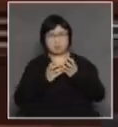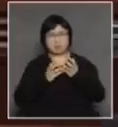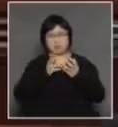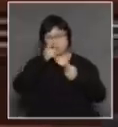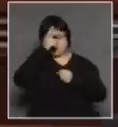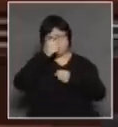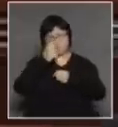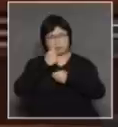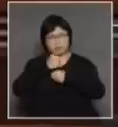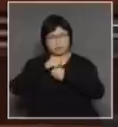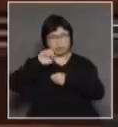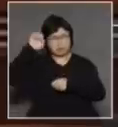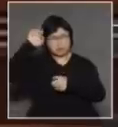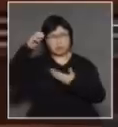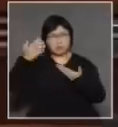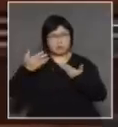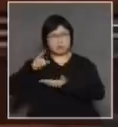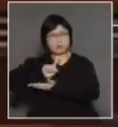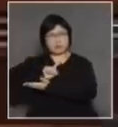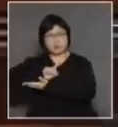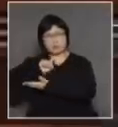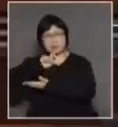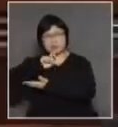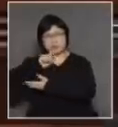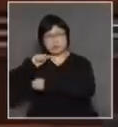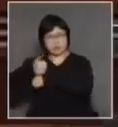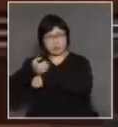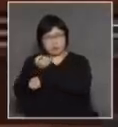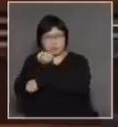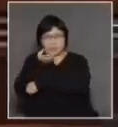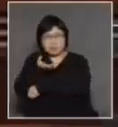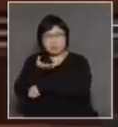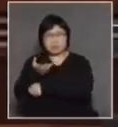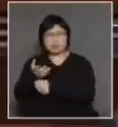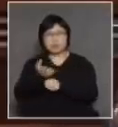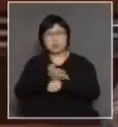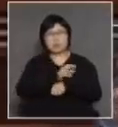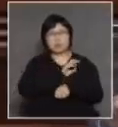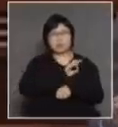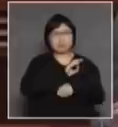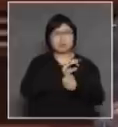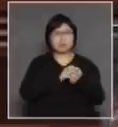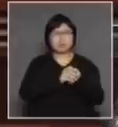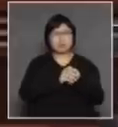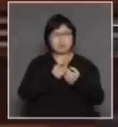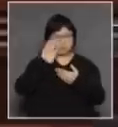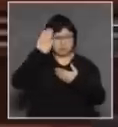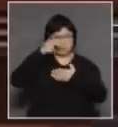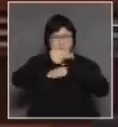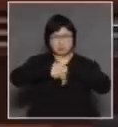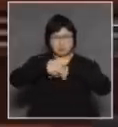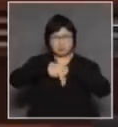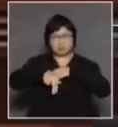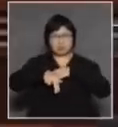政理念，還是他自己是有空間去提出一些為社會作出長遠規劃或者